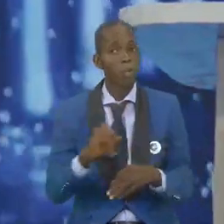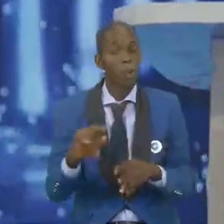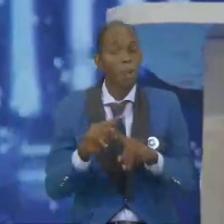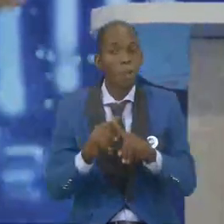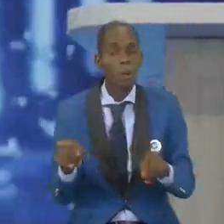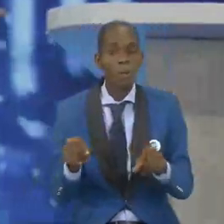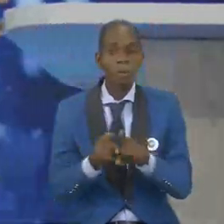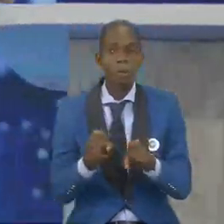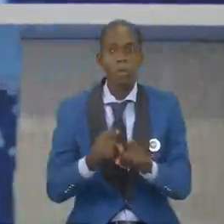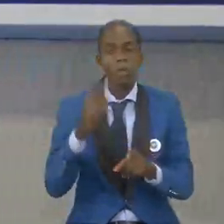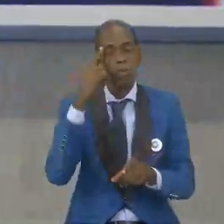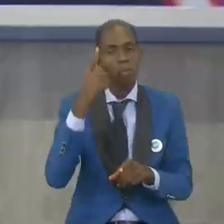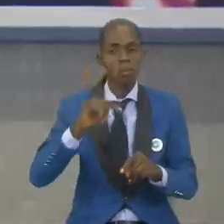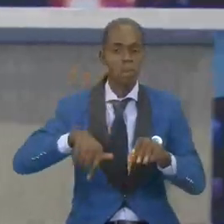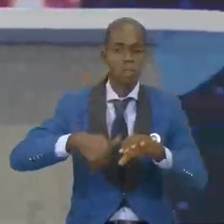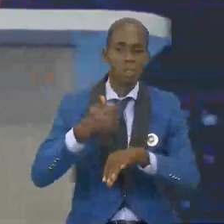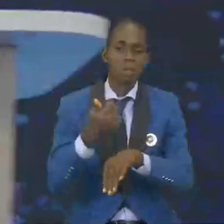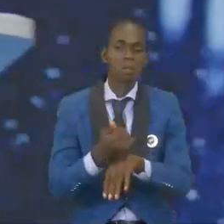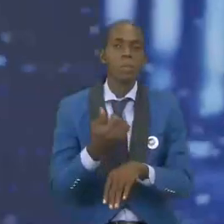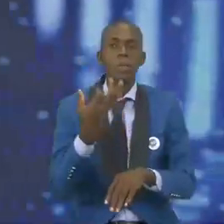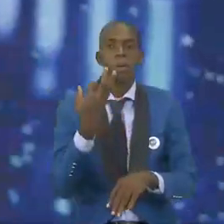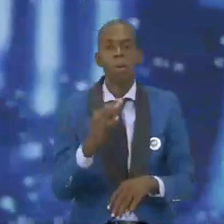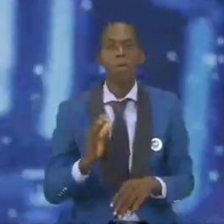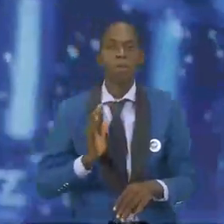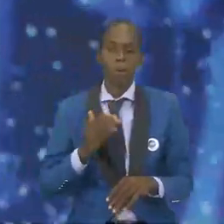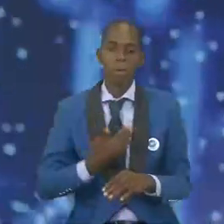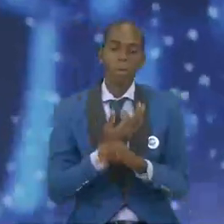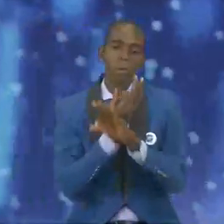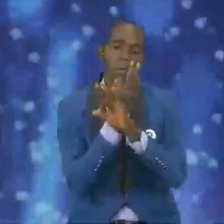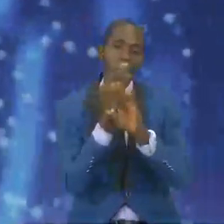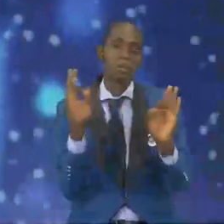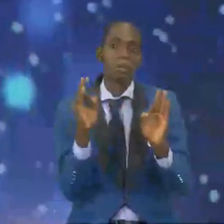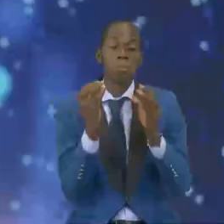l'affermissement de notre émancipation.